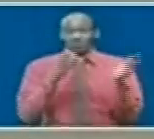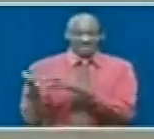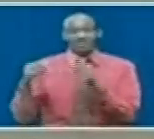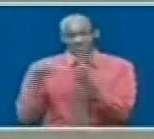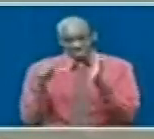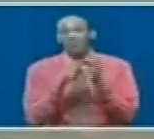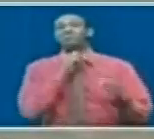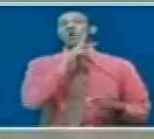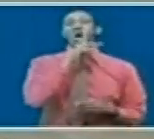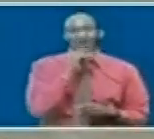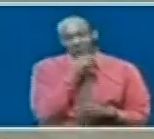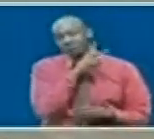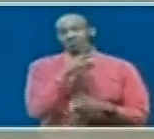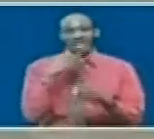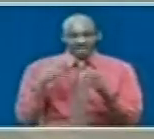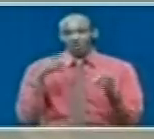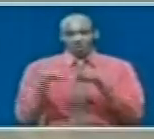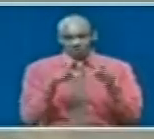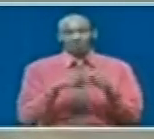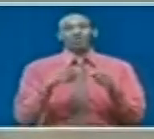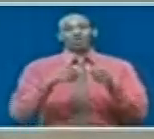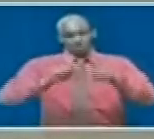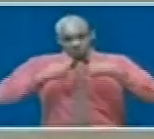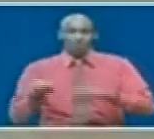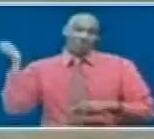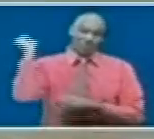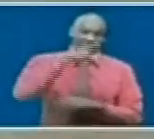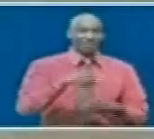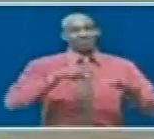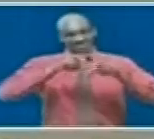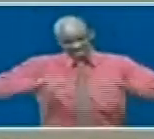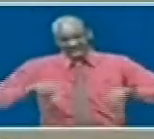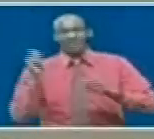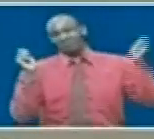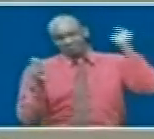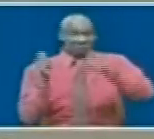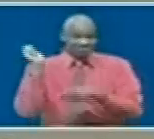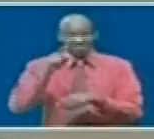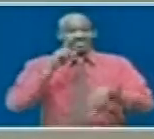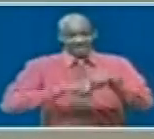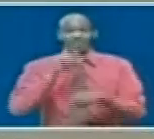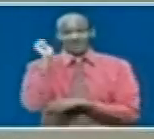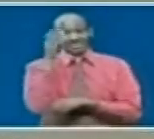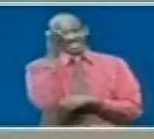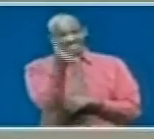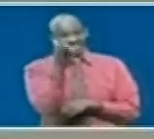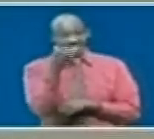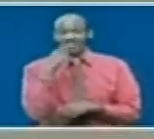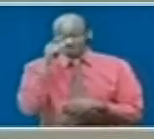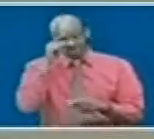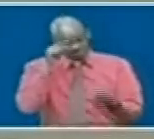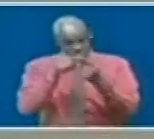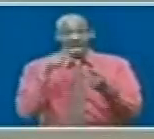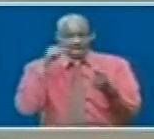za maneno pamoja na kurusha viatu na hata viti kwenye jukwaa ambapo rais alikuwa amekusudiwa basi